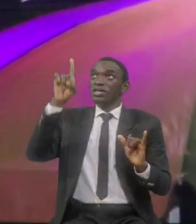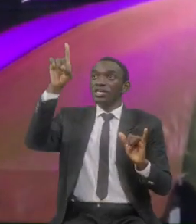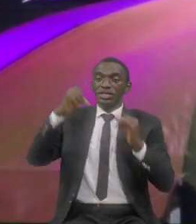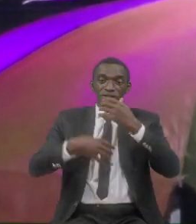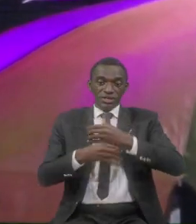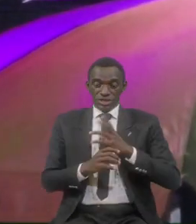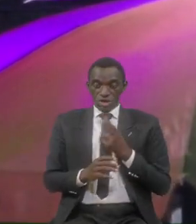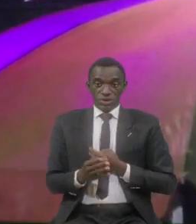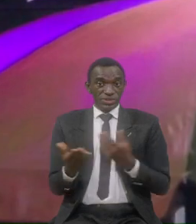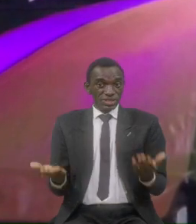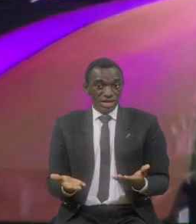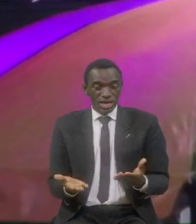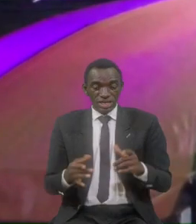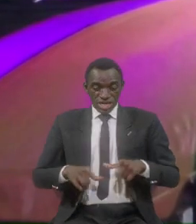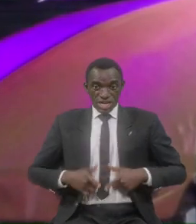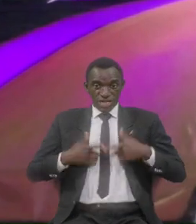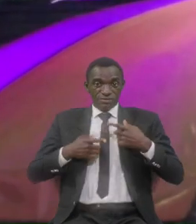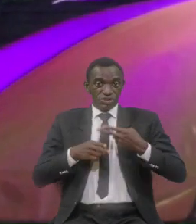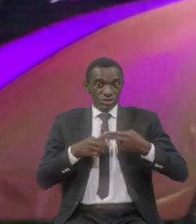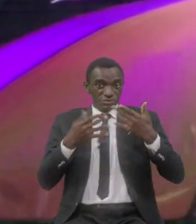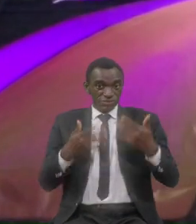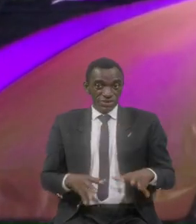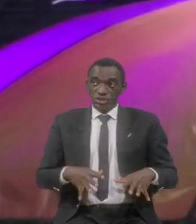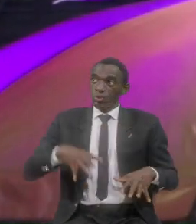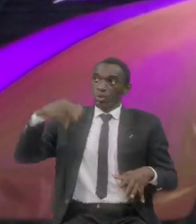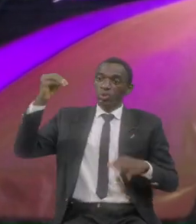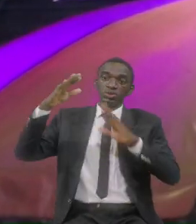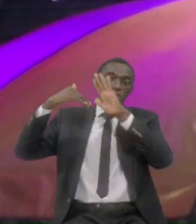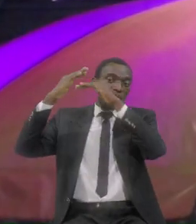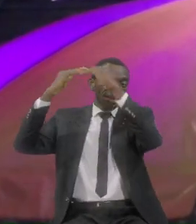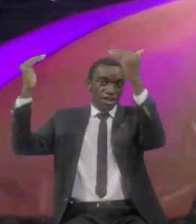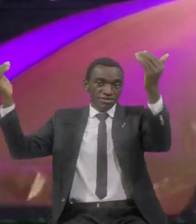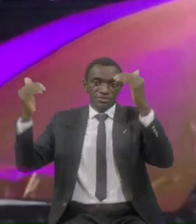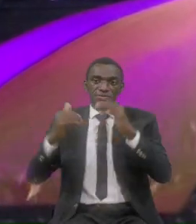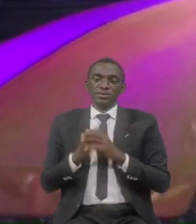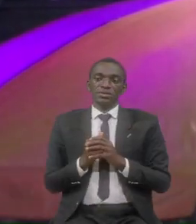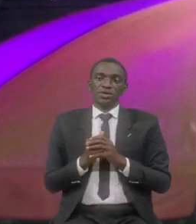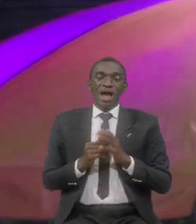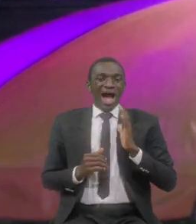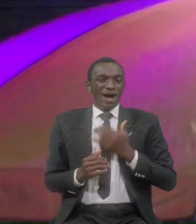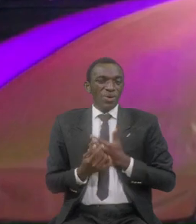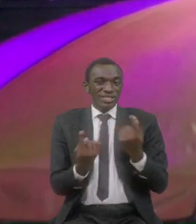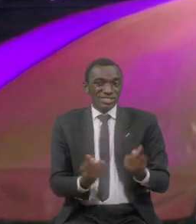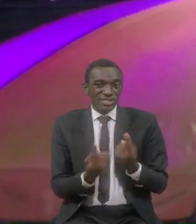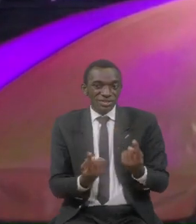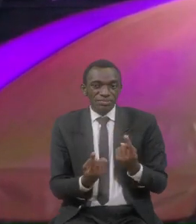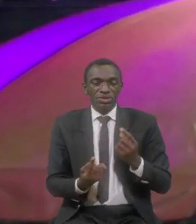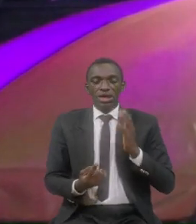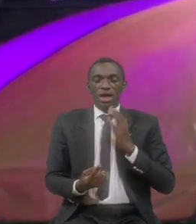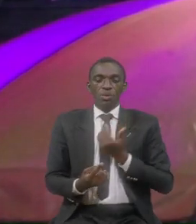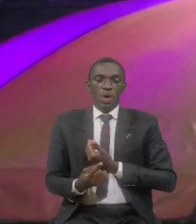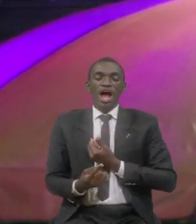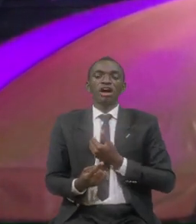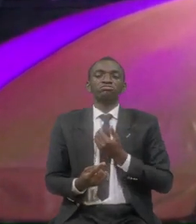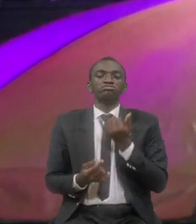sa Dios para moadto sa langit. Our evil, ang atuang, our transgression, mga kaluyahon, our